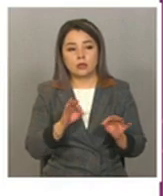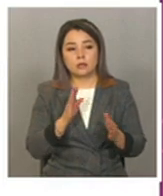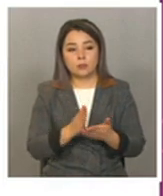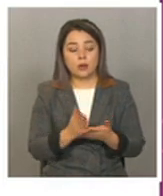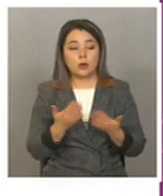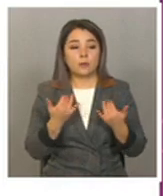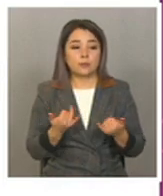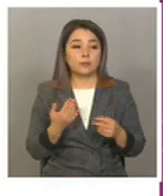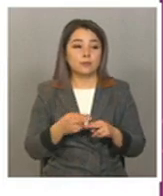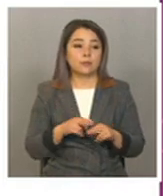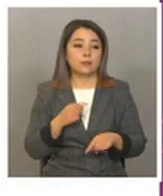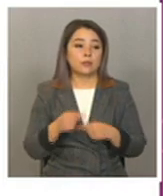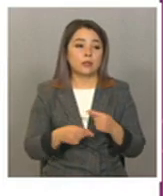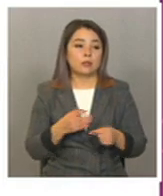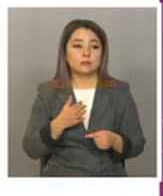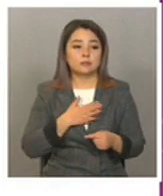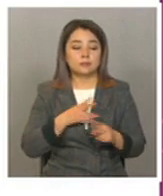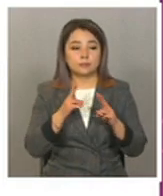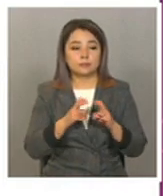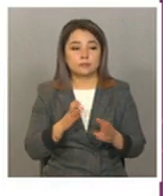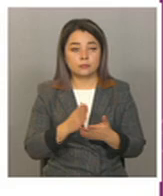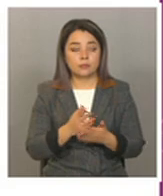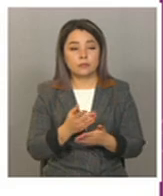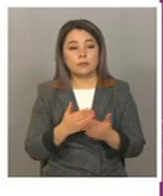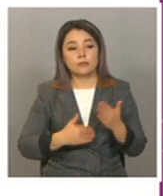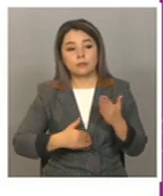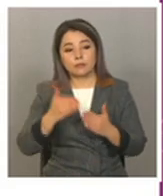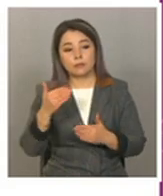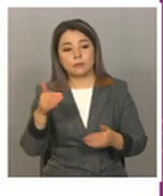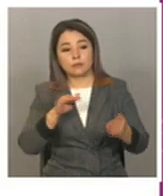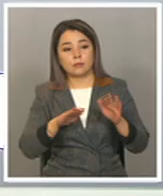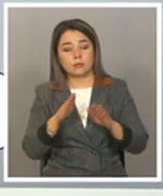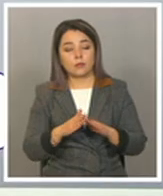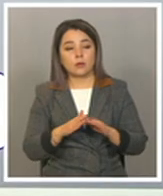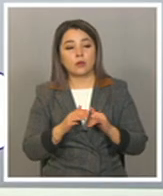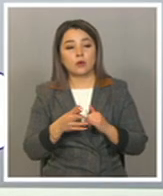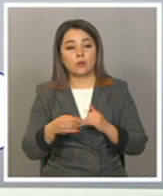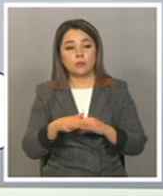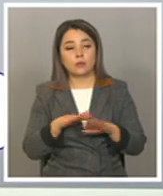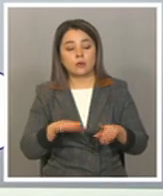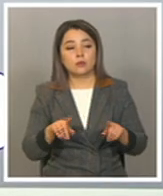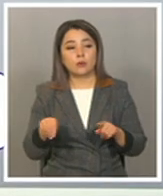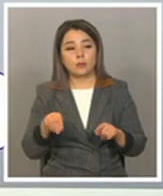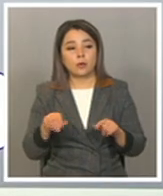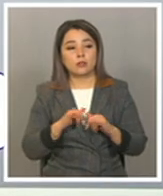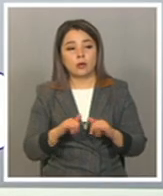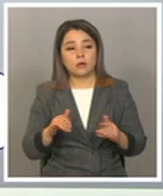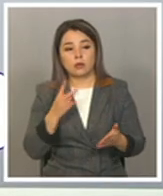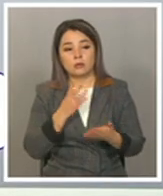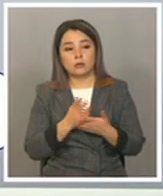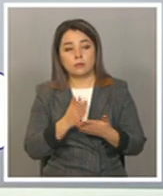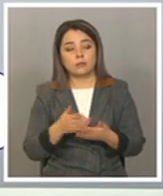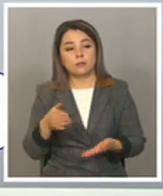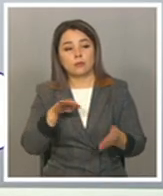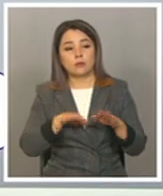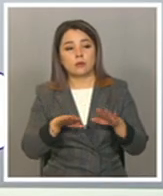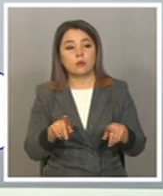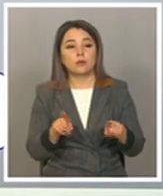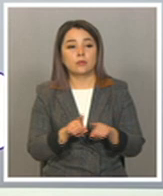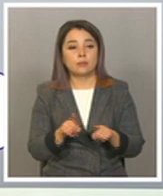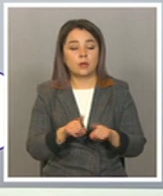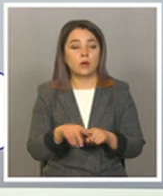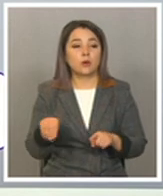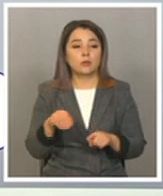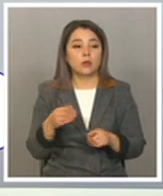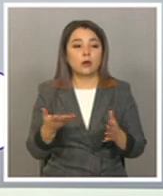Ал енді келесі біздің қарастыратынымыз биіктік белдеулердегі топырақтың таралу заңдылықтарына тоқтала кетейік. Яғни биіктік белдеулерінде топырақ